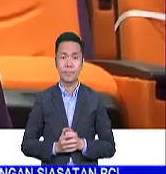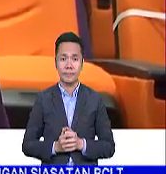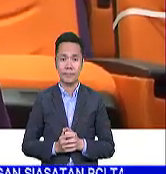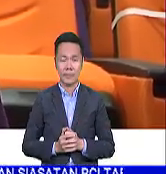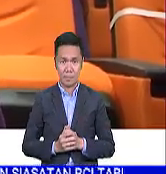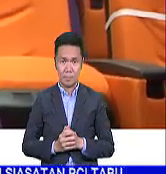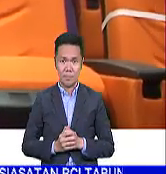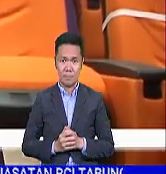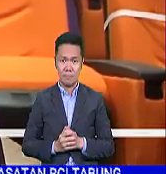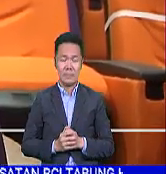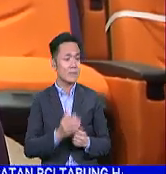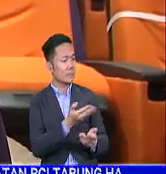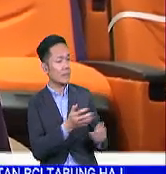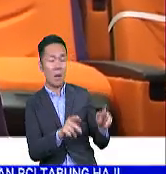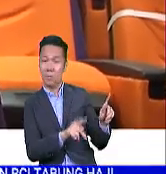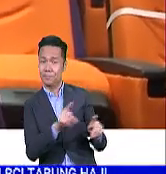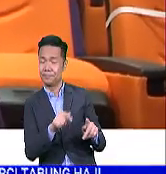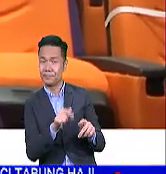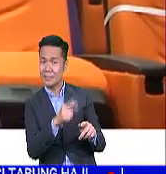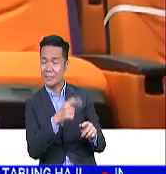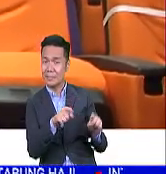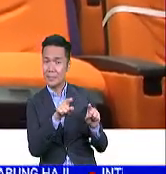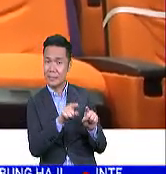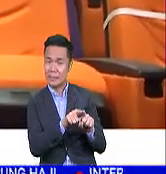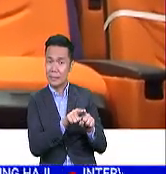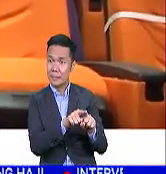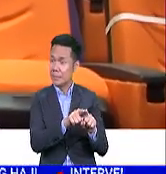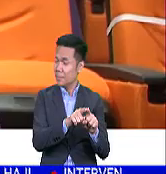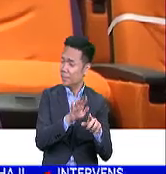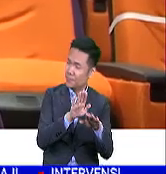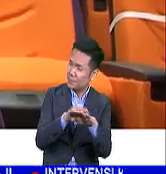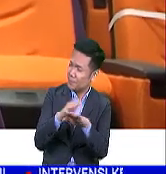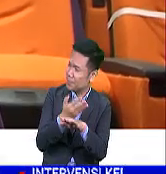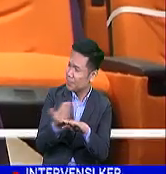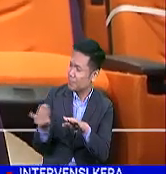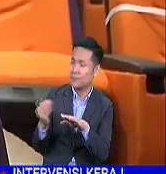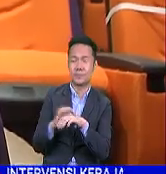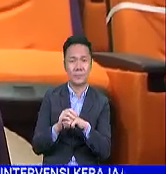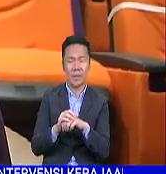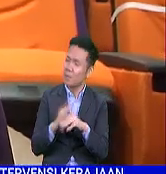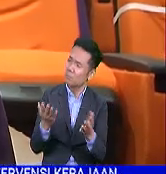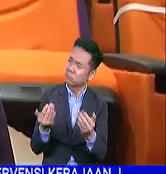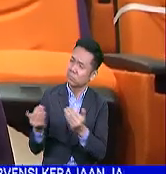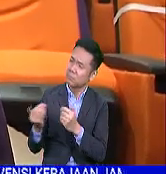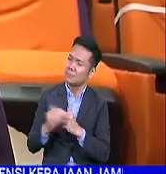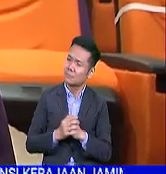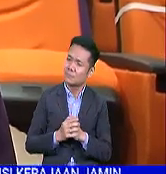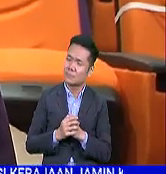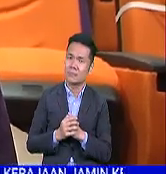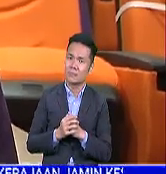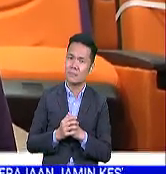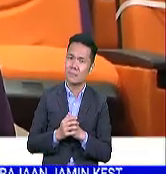Jadi mereka sama-sama menjadi penggerak kepada pesakit ini ataupun mendorong pada mereka,